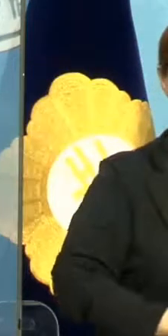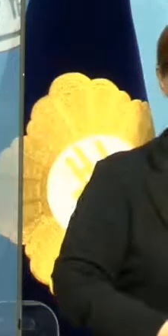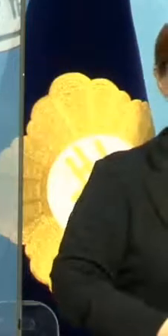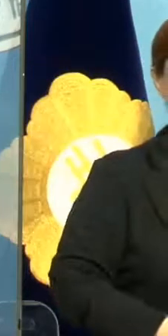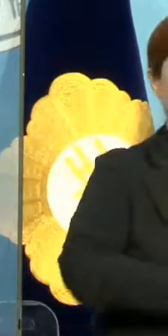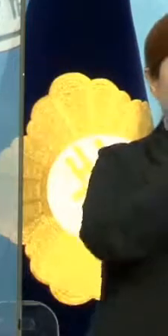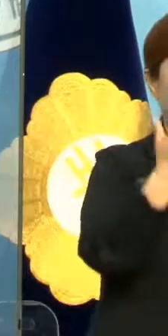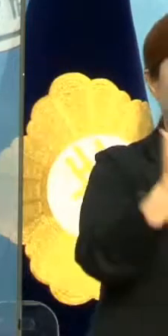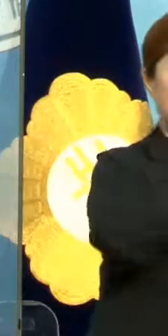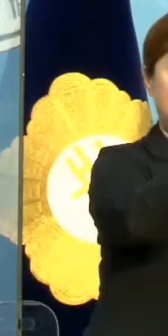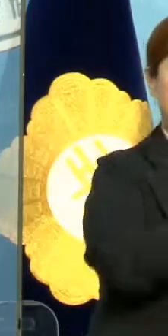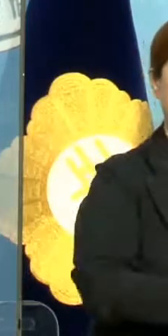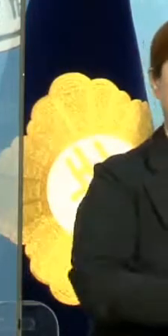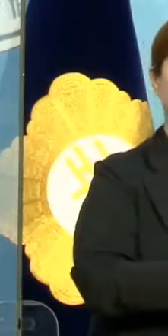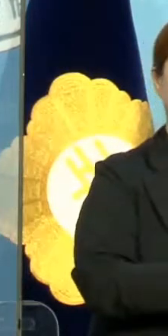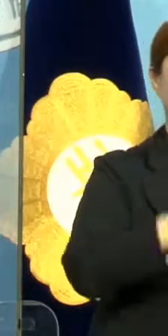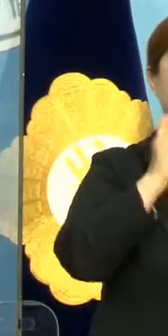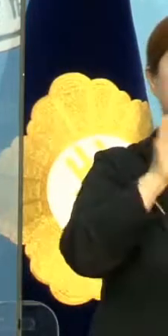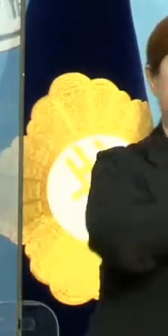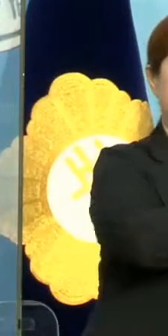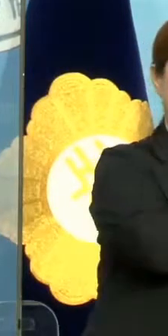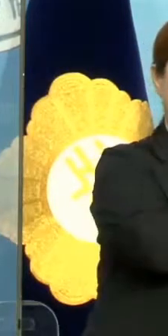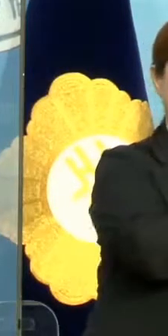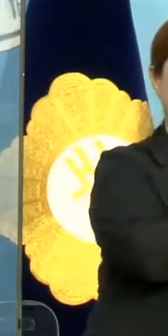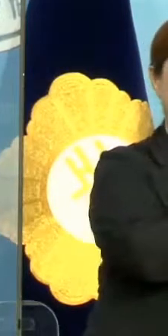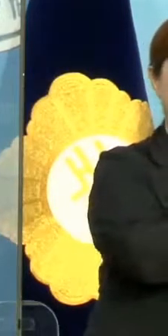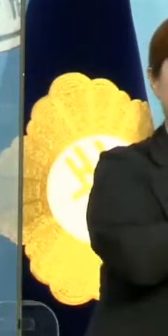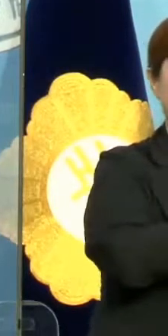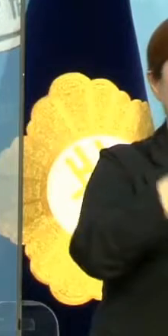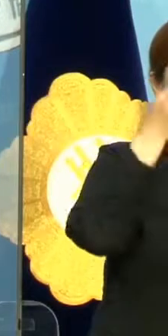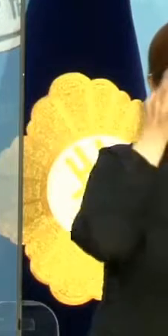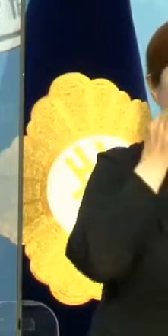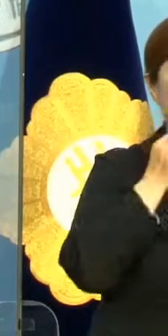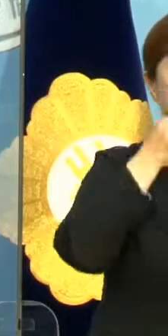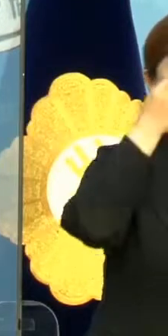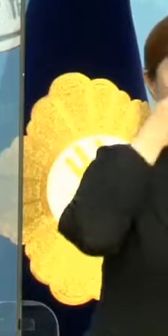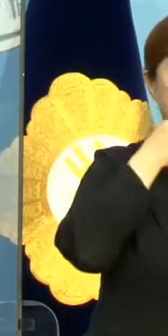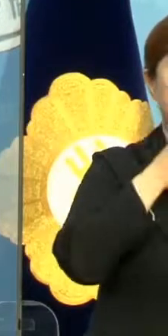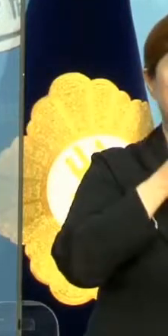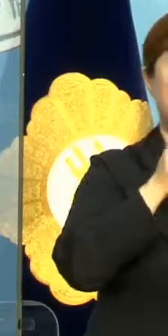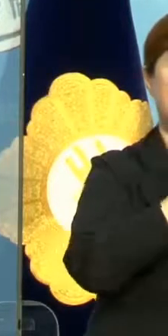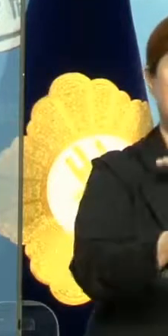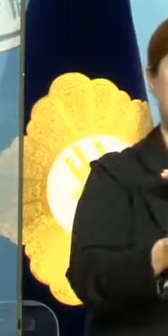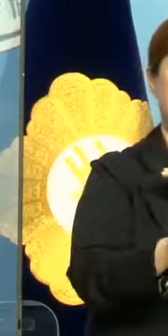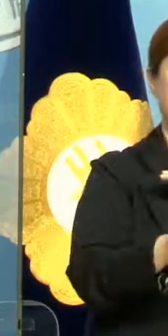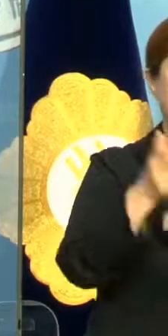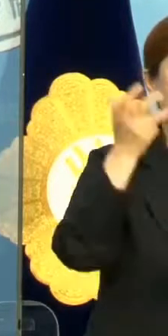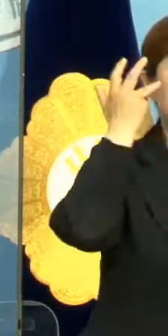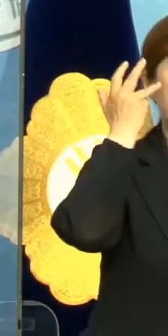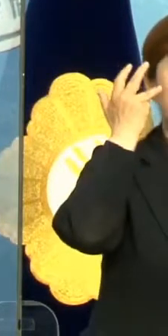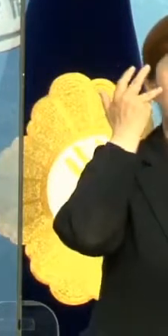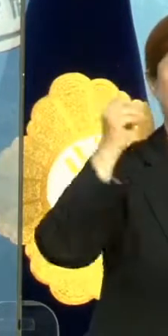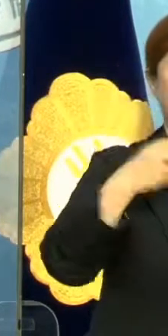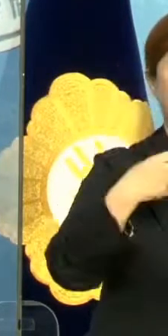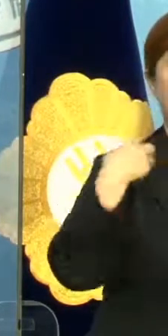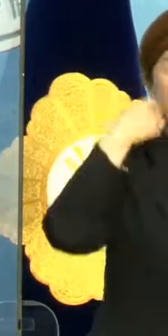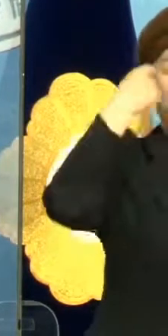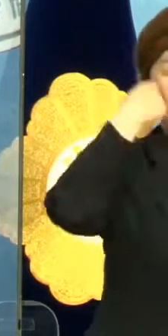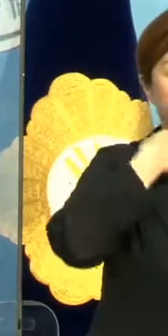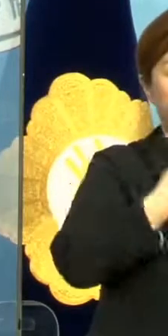그 모든 과정에서 기업 구성원들의 땀과 눈물 그리고 대표이사의 철학과 책임감이